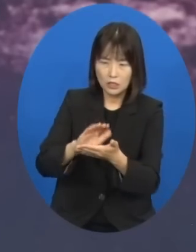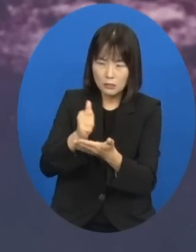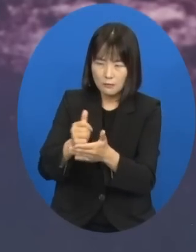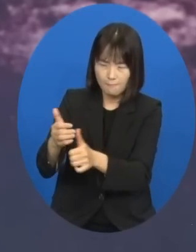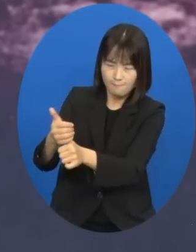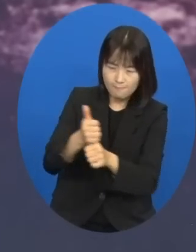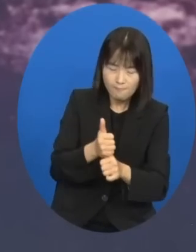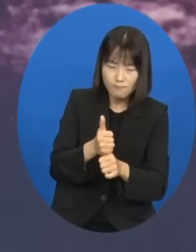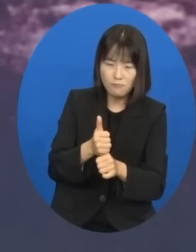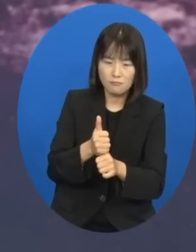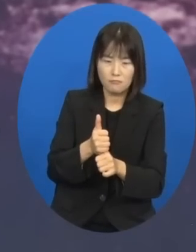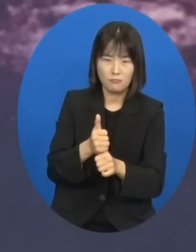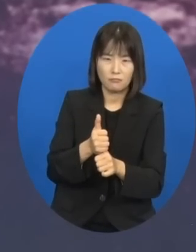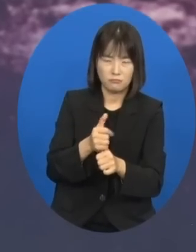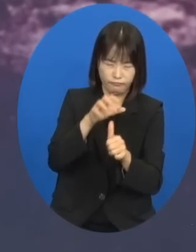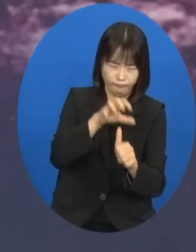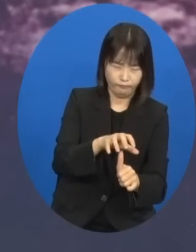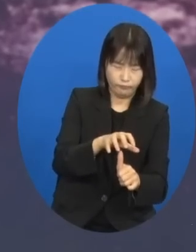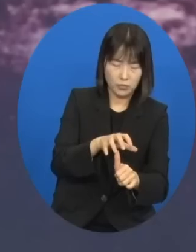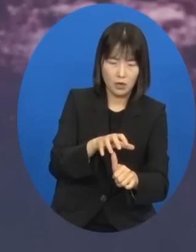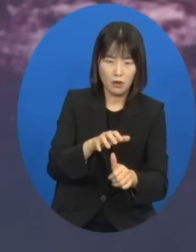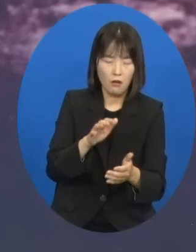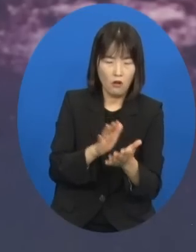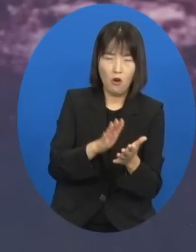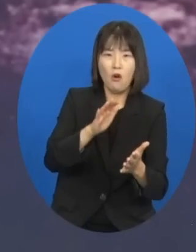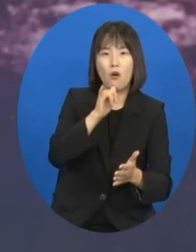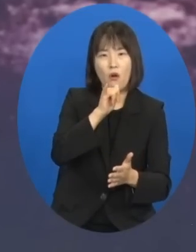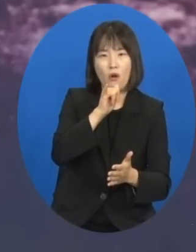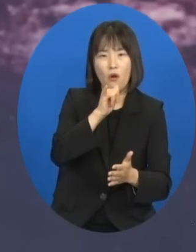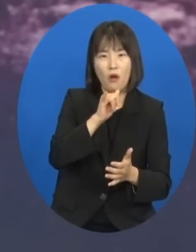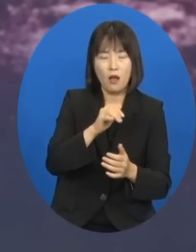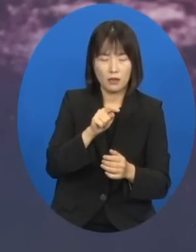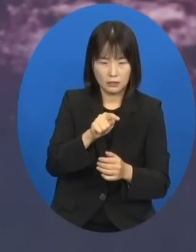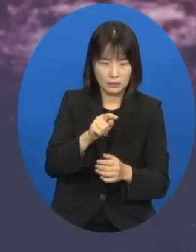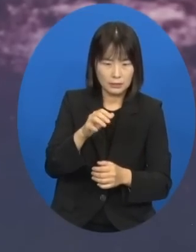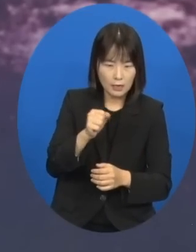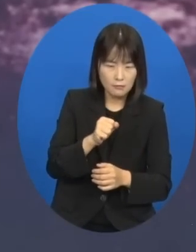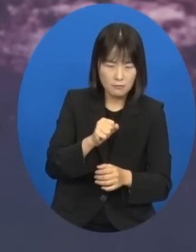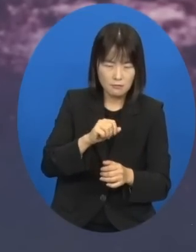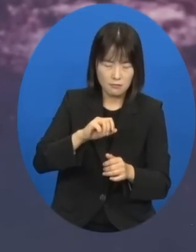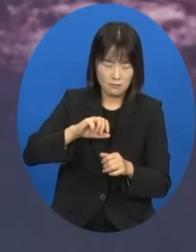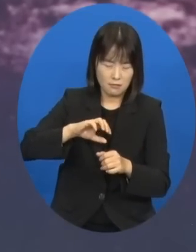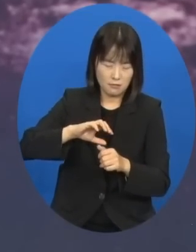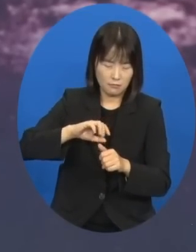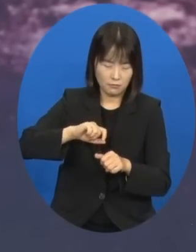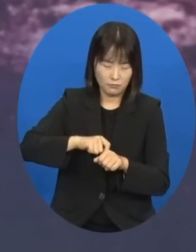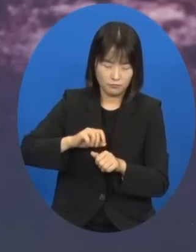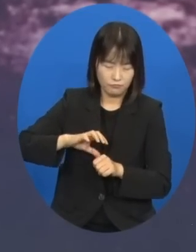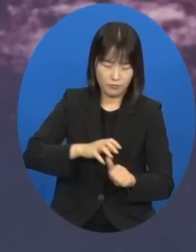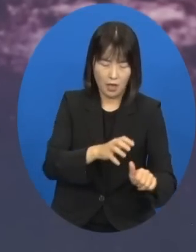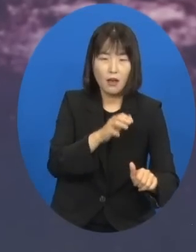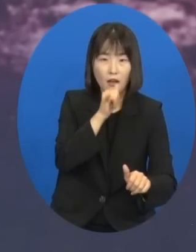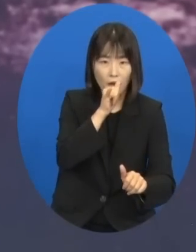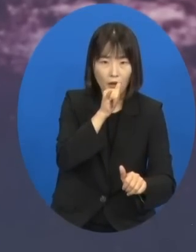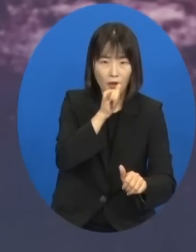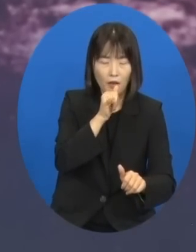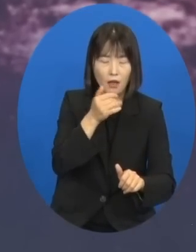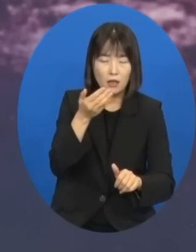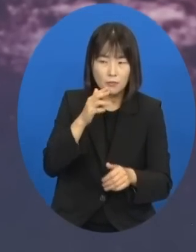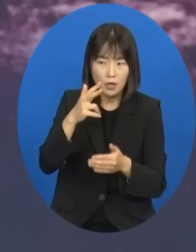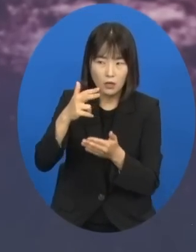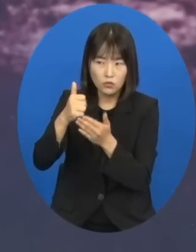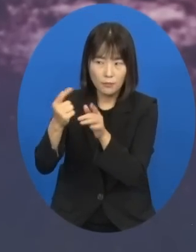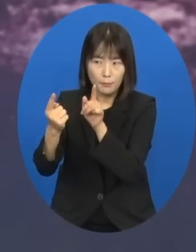가두고 얼마나 열정적인 스타일입니까? 그걸로 막 박해를 한 거 아니에요. 그런데 주님을 만나고 나서